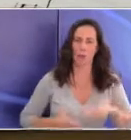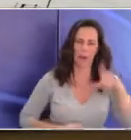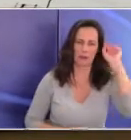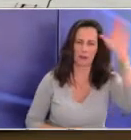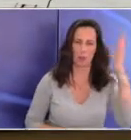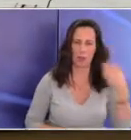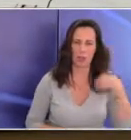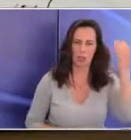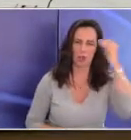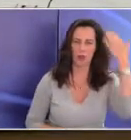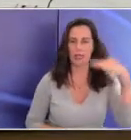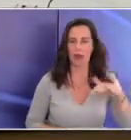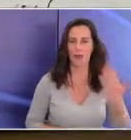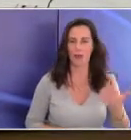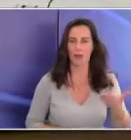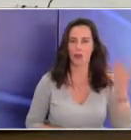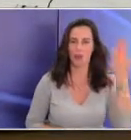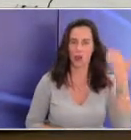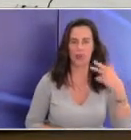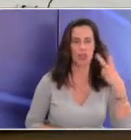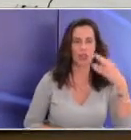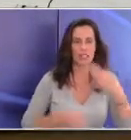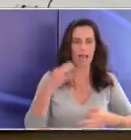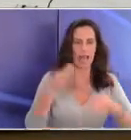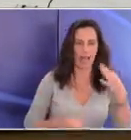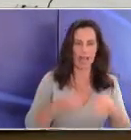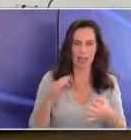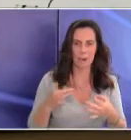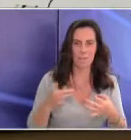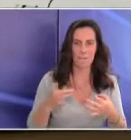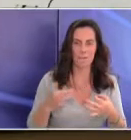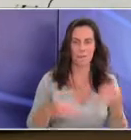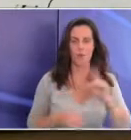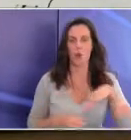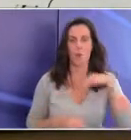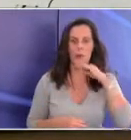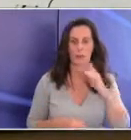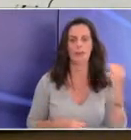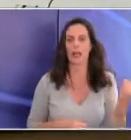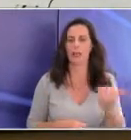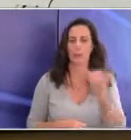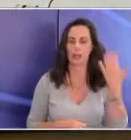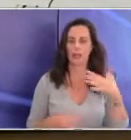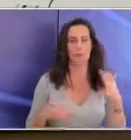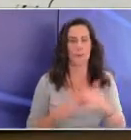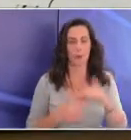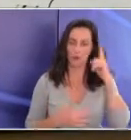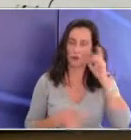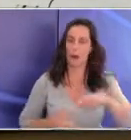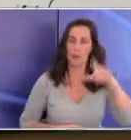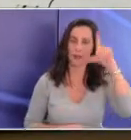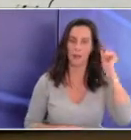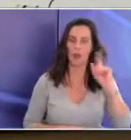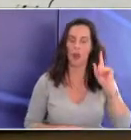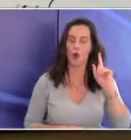תל אביב. אני זוכרת את זה כבר מילדותי, שהיו שני שחקנים ולא היו מספיק, וזה תמיד הייתה ביקורת. אני חושבת שגם מכבי תל